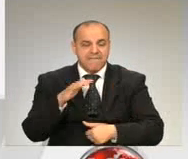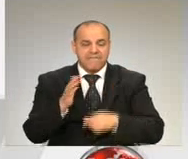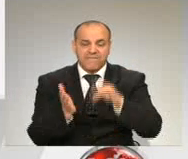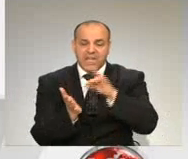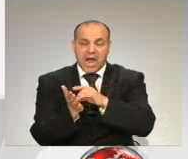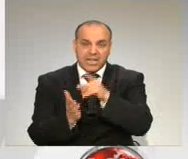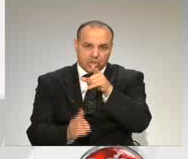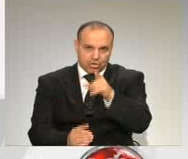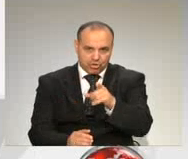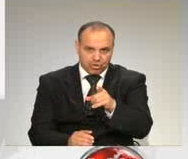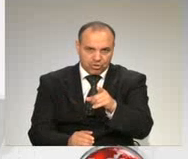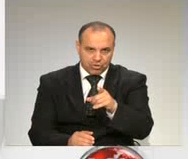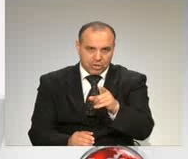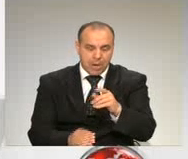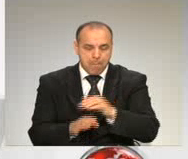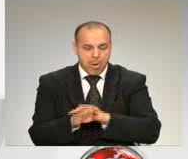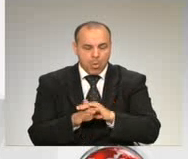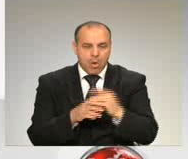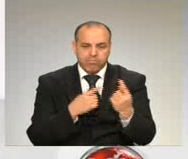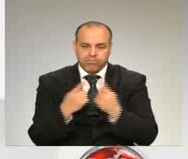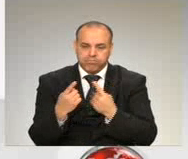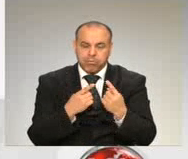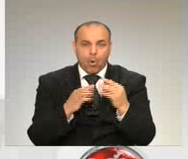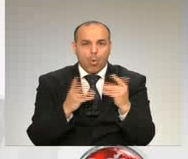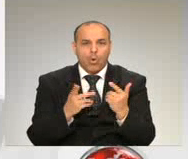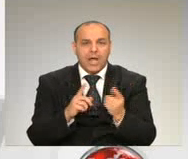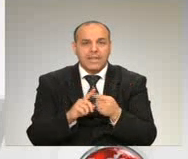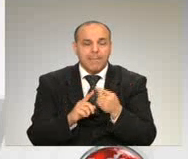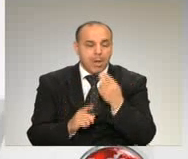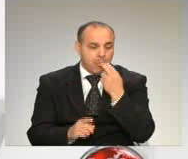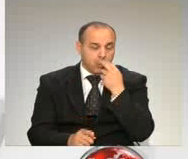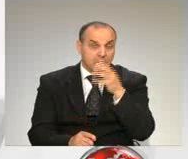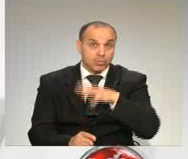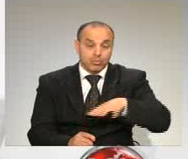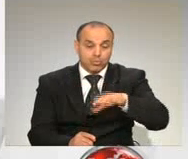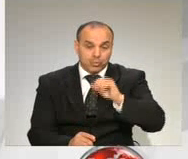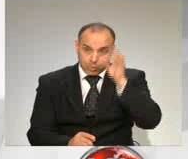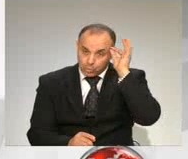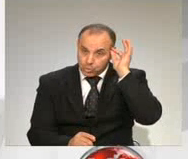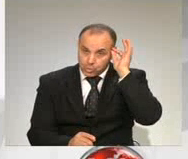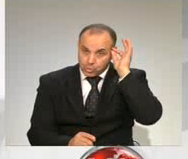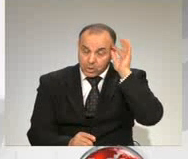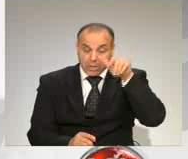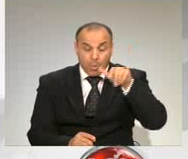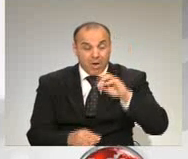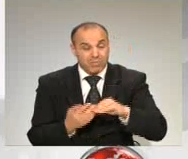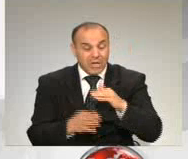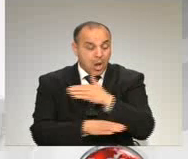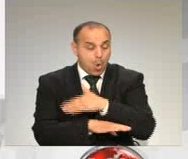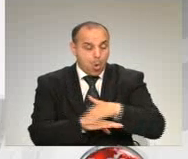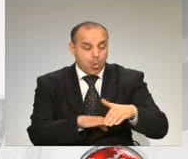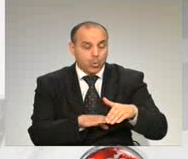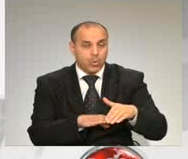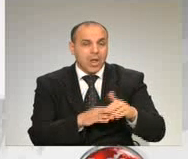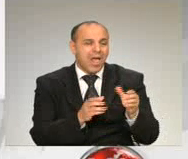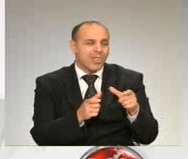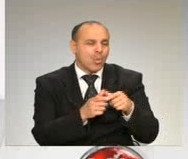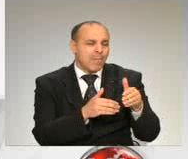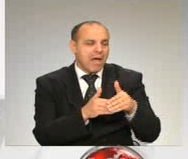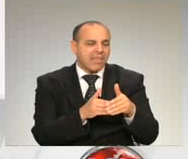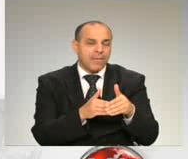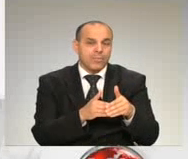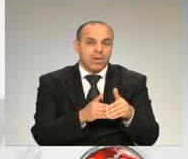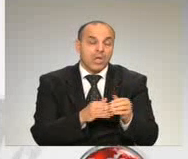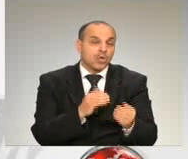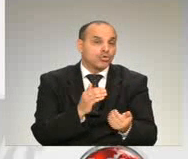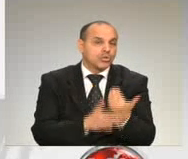بقرطاج، سيتطرق خلاله إلى مسائل تهم الأمن القومي خصوصا الأوضاع على الحدود مع دول الجوار، فضلا عن